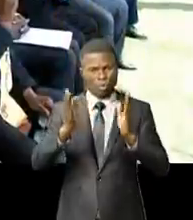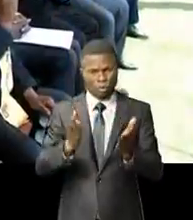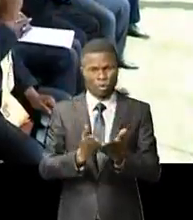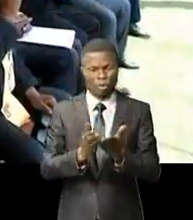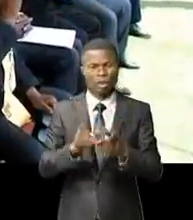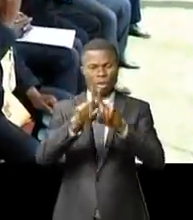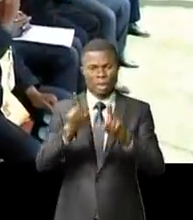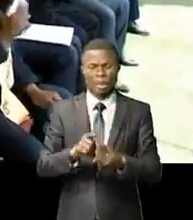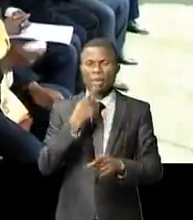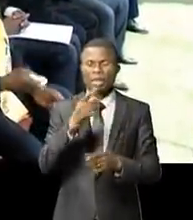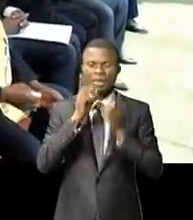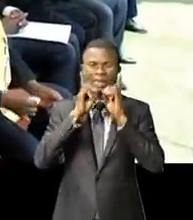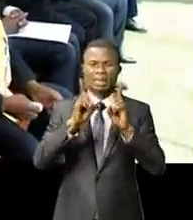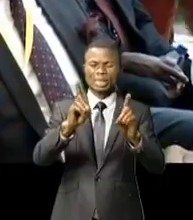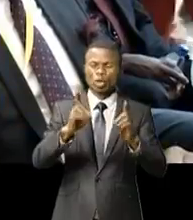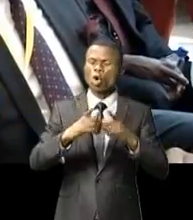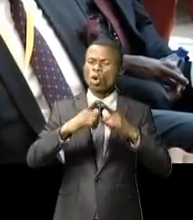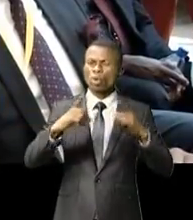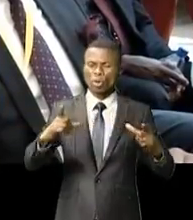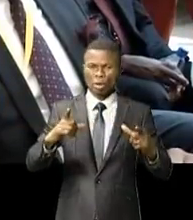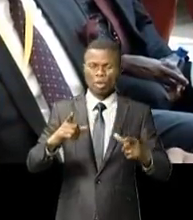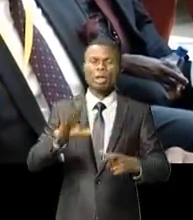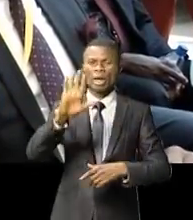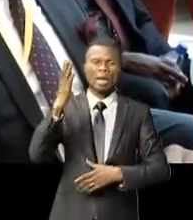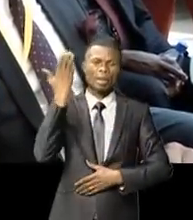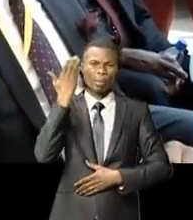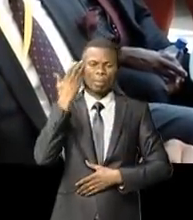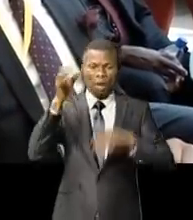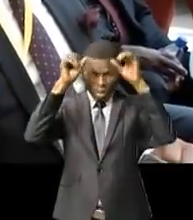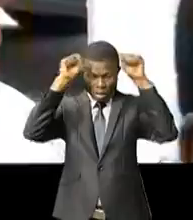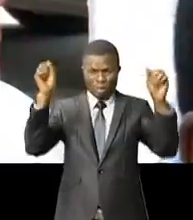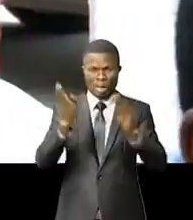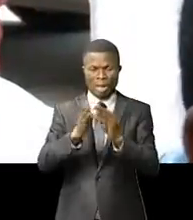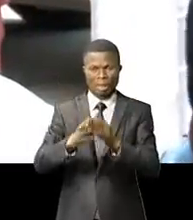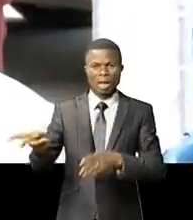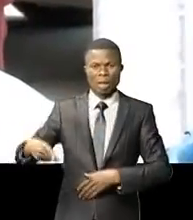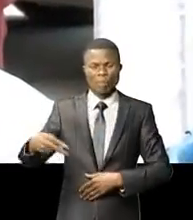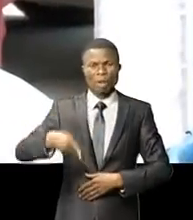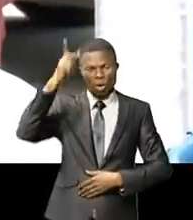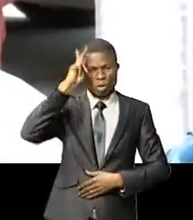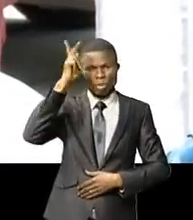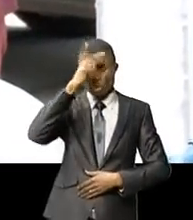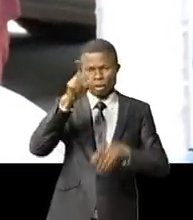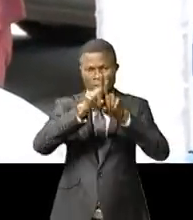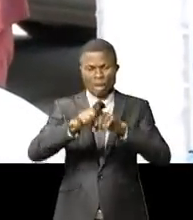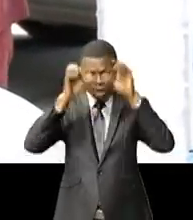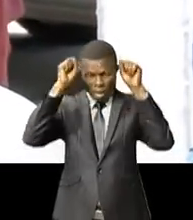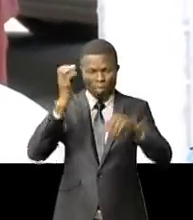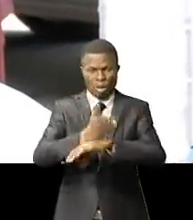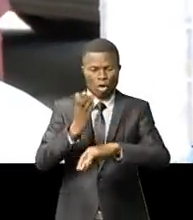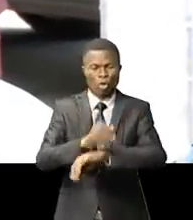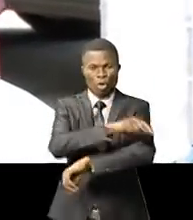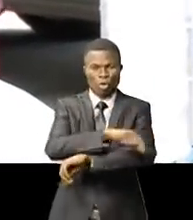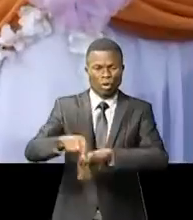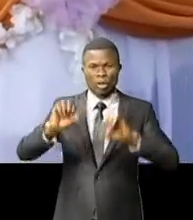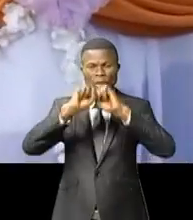tenu aussi à rendre un vibrant hommage au Baba, président de l'Assemblée provinciale du Haut-Katanga et président du conseil d'administration